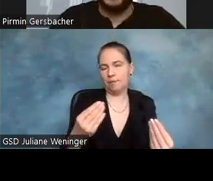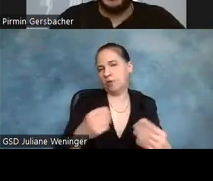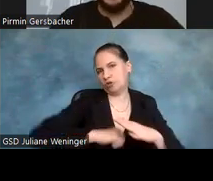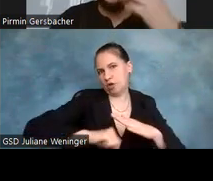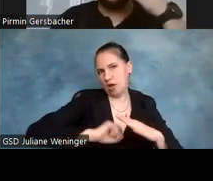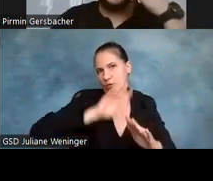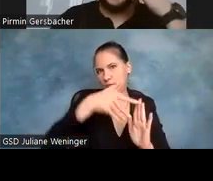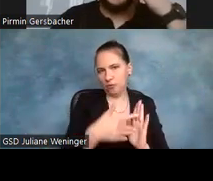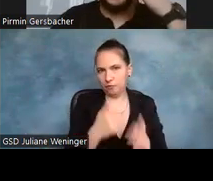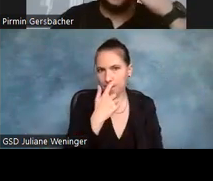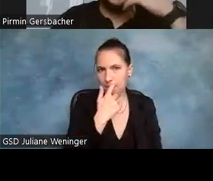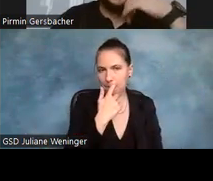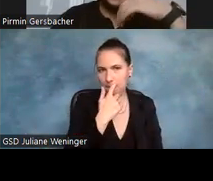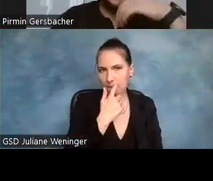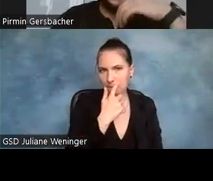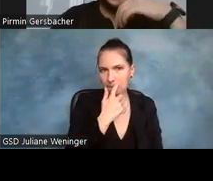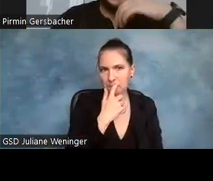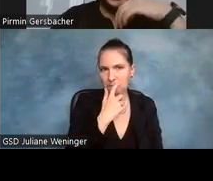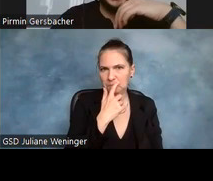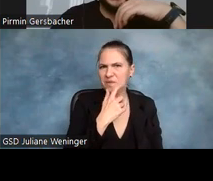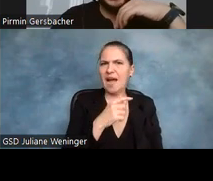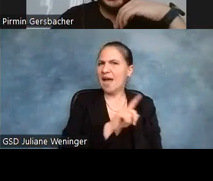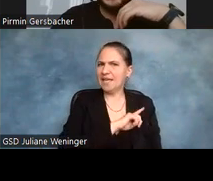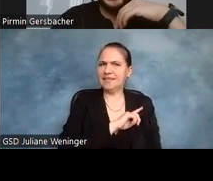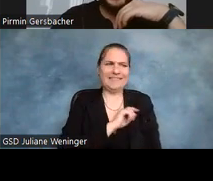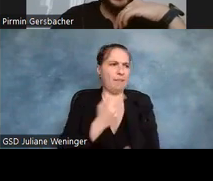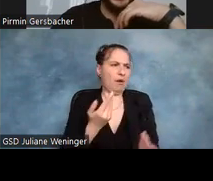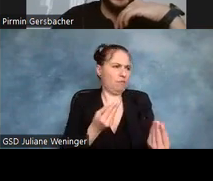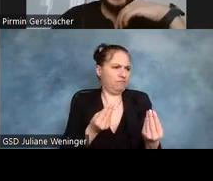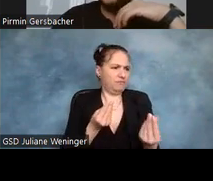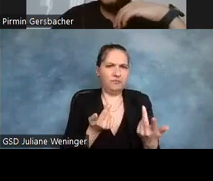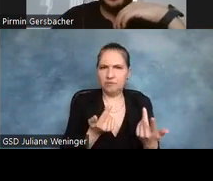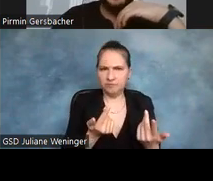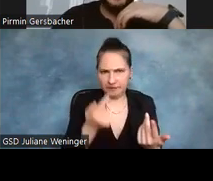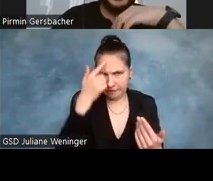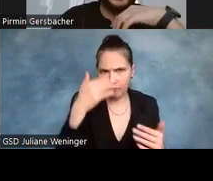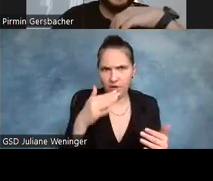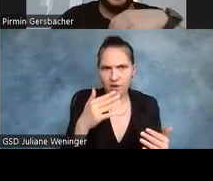Das merkt man dann auch selbst eigentlich, ob das sinnvoll ist, weil genauso dann kann es halt sein, man springt da wieder